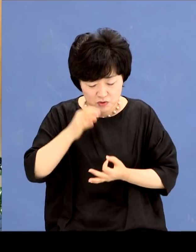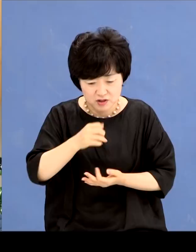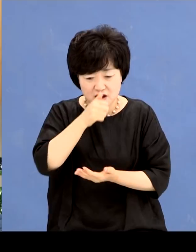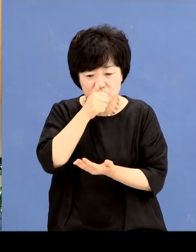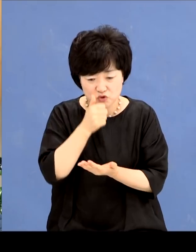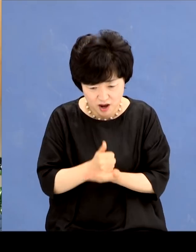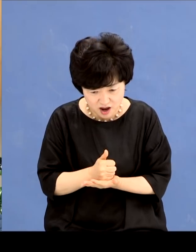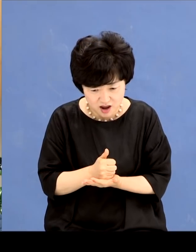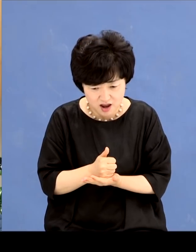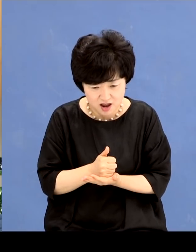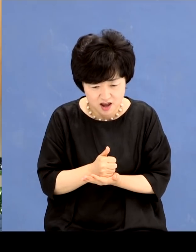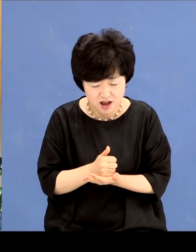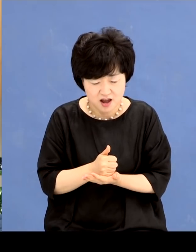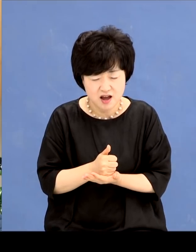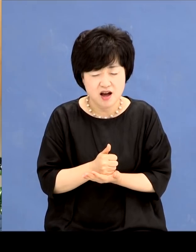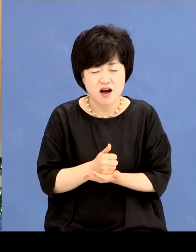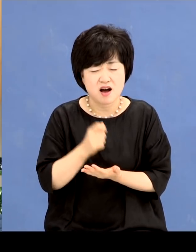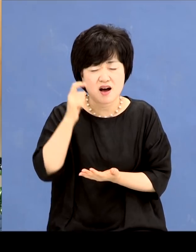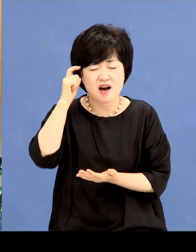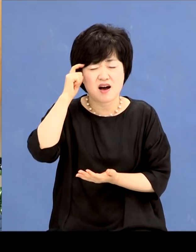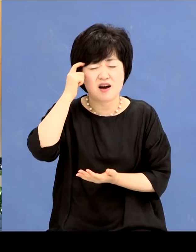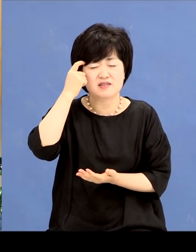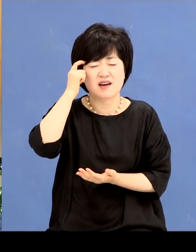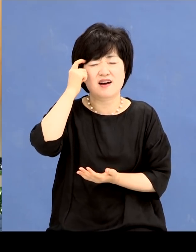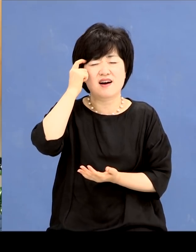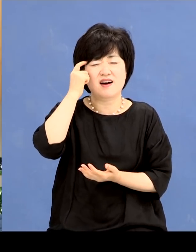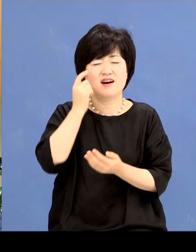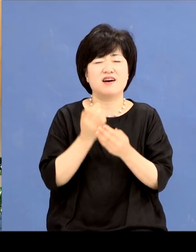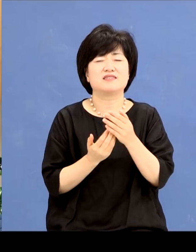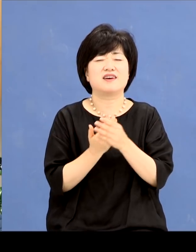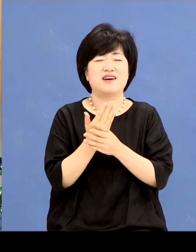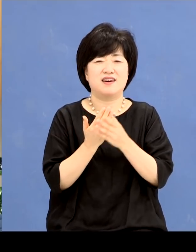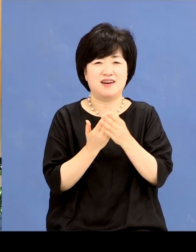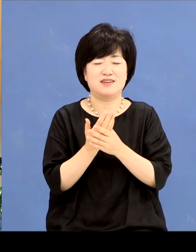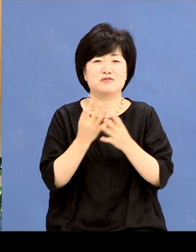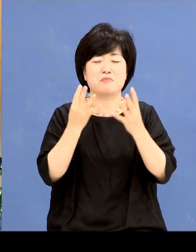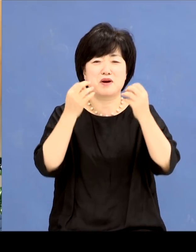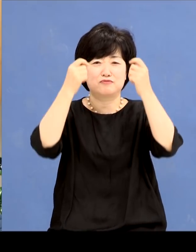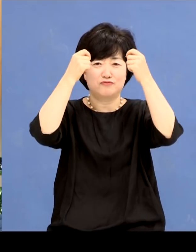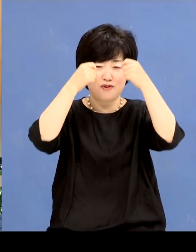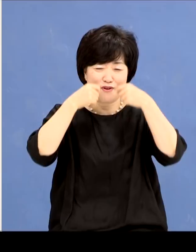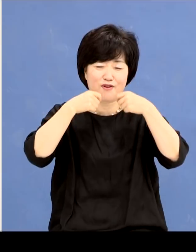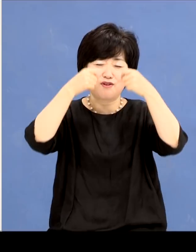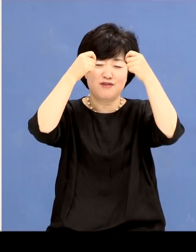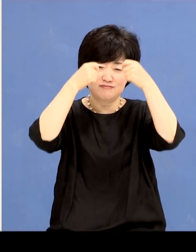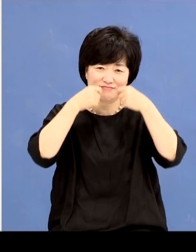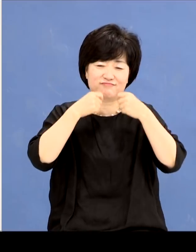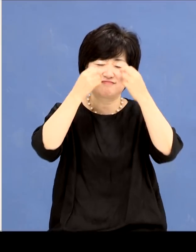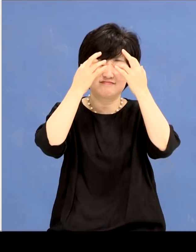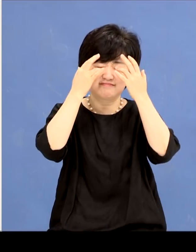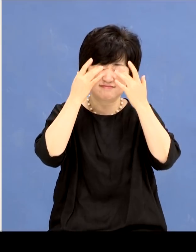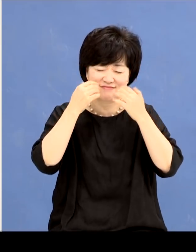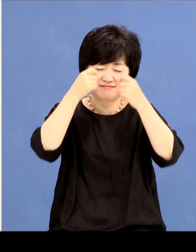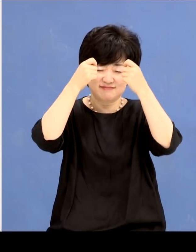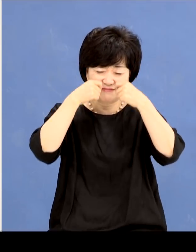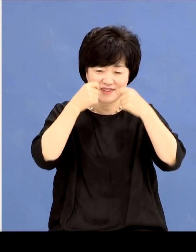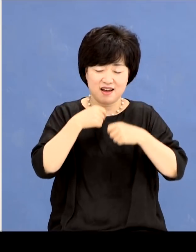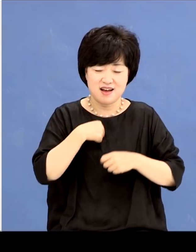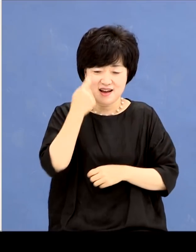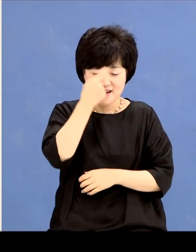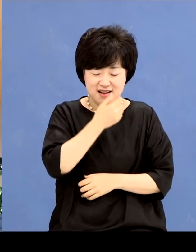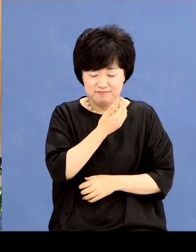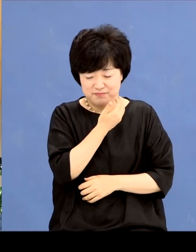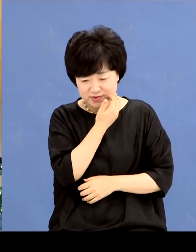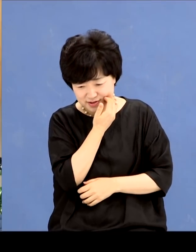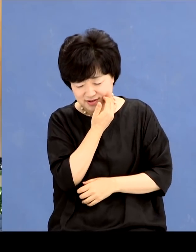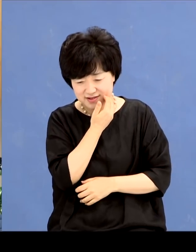네. 그런 시간들이 하나씩 하나씩 떠오르는 거예요. 네. 그러면서 눈물이 굉장히 많이 나더라고요. 예. 네. 너무